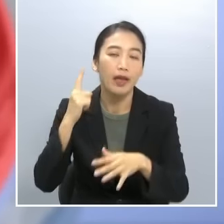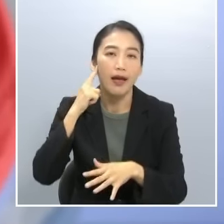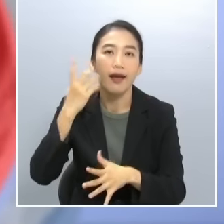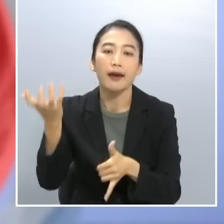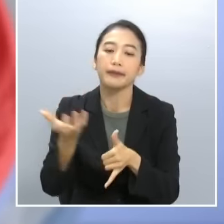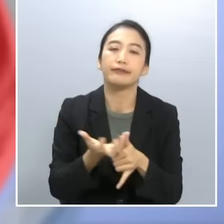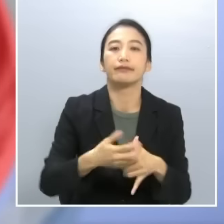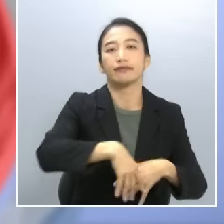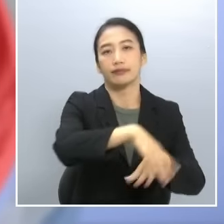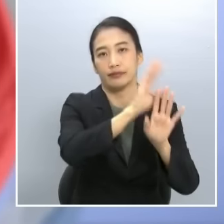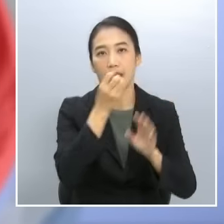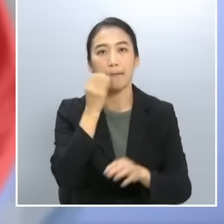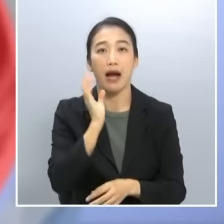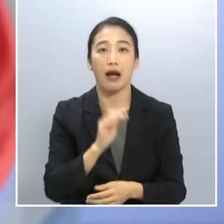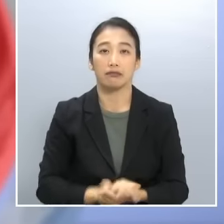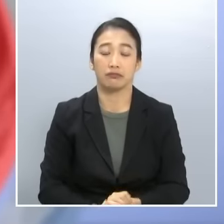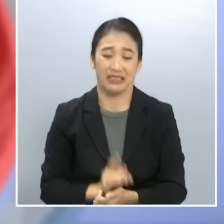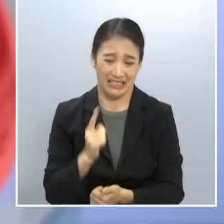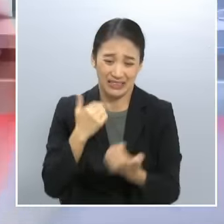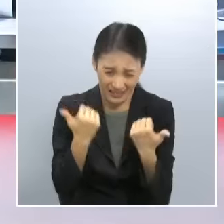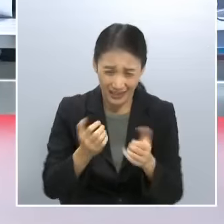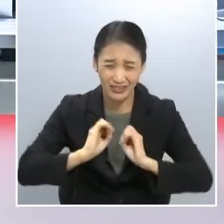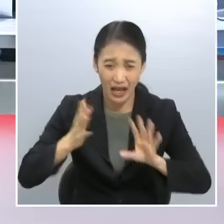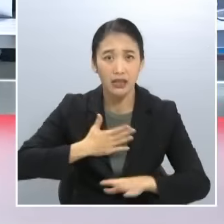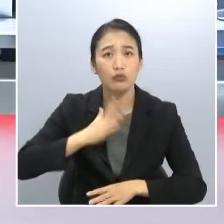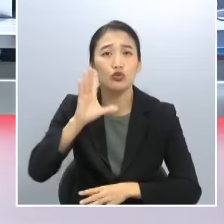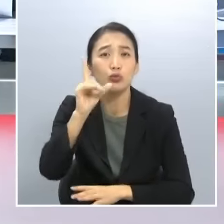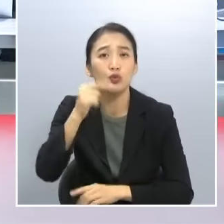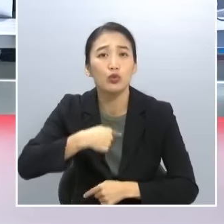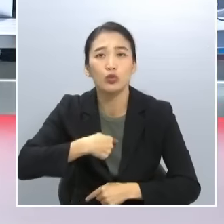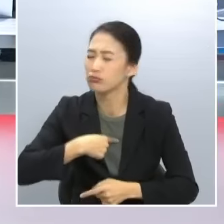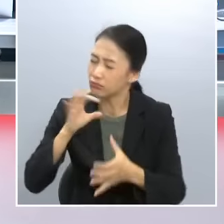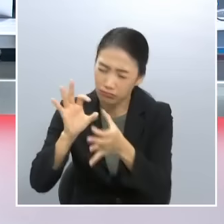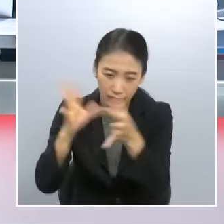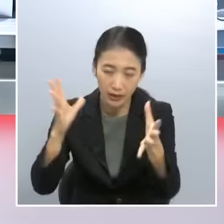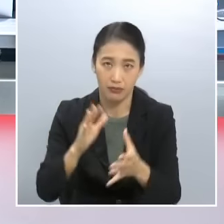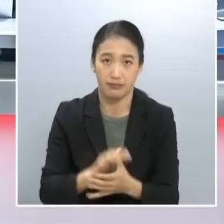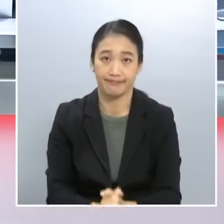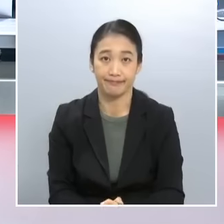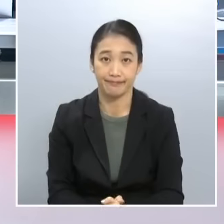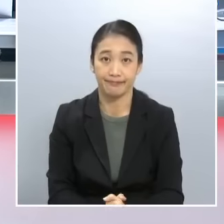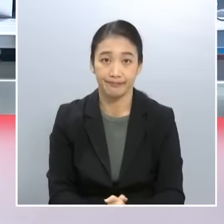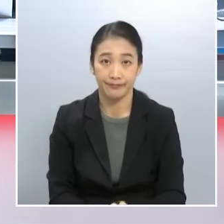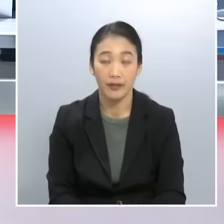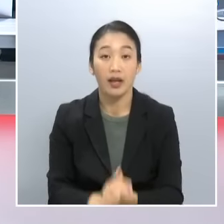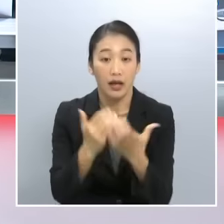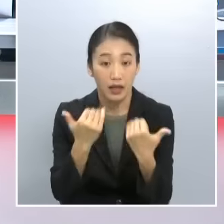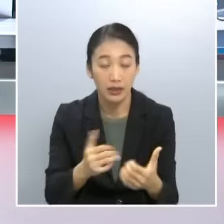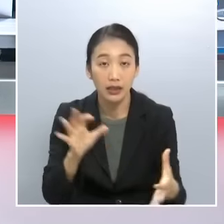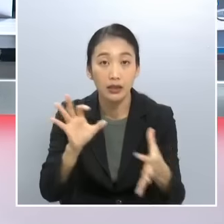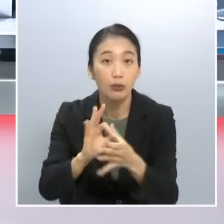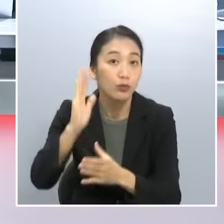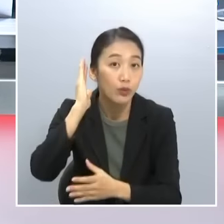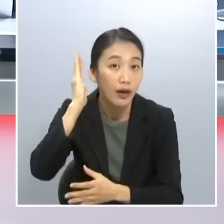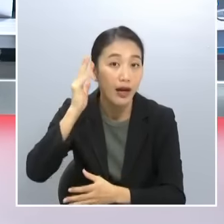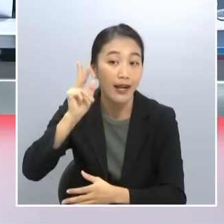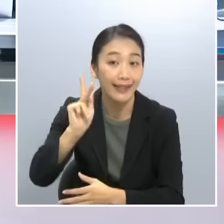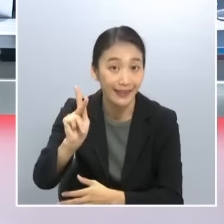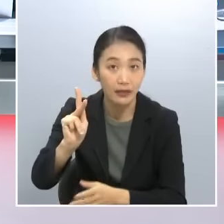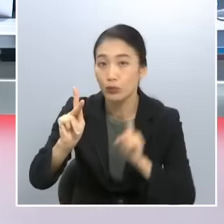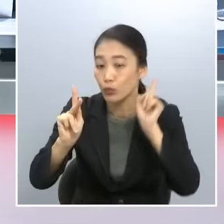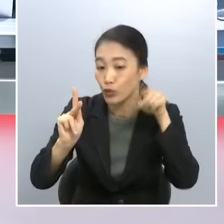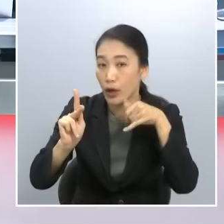อ่าทีนี้มันมีเรื่องราวของพรกับช่างกฤตนะฮะซึ่งเขาบอกว่าทั้ง 2คน